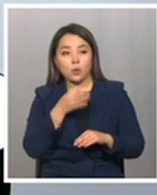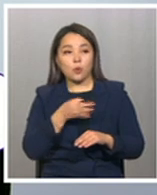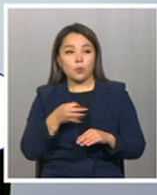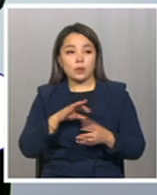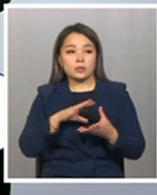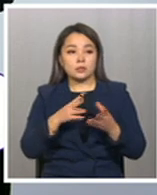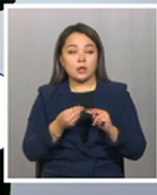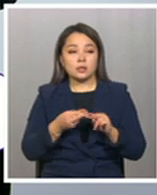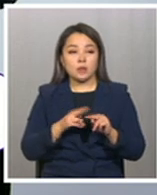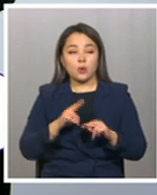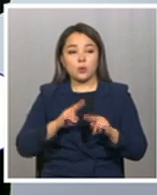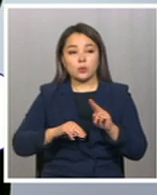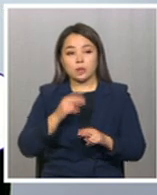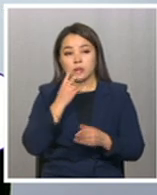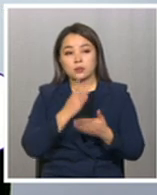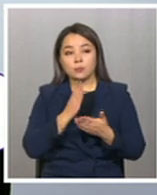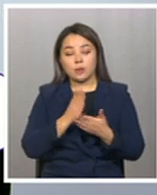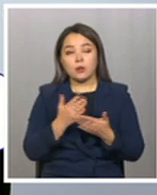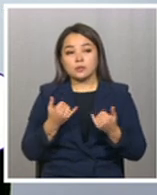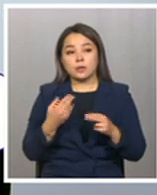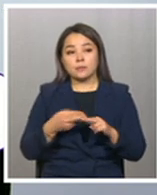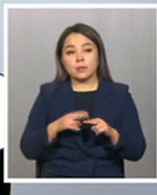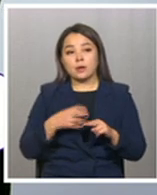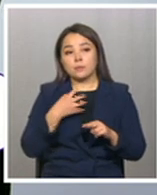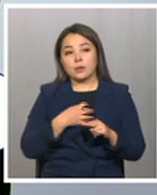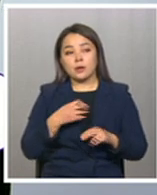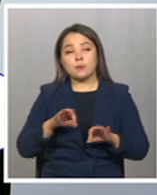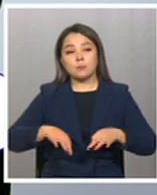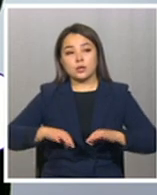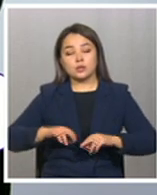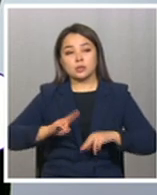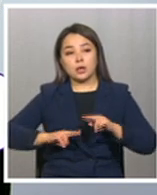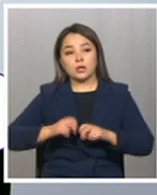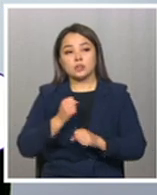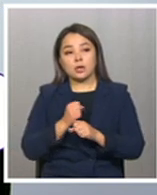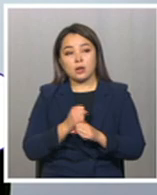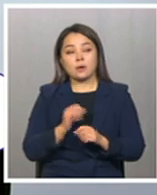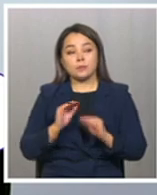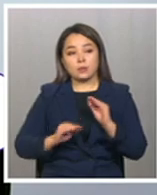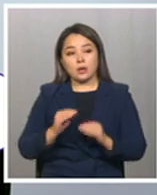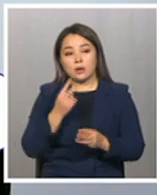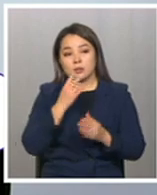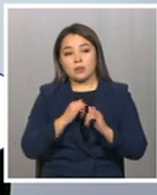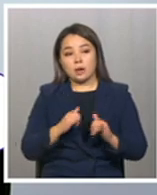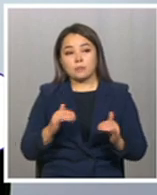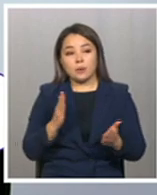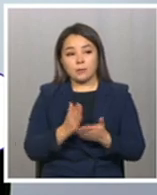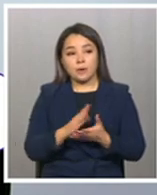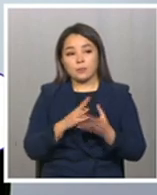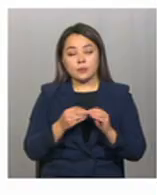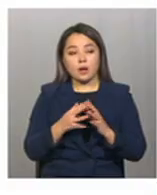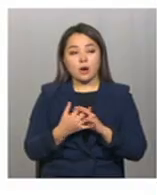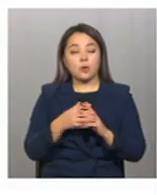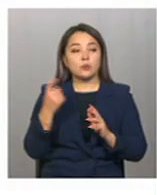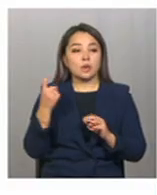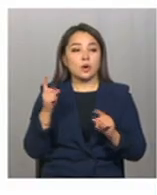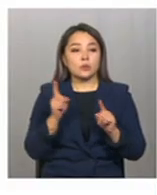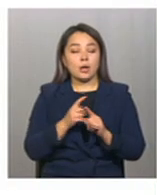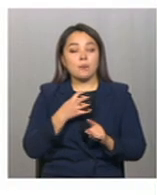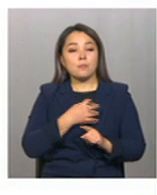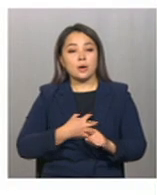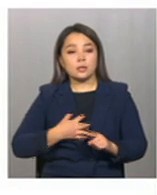облыстары құрайды. Яғни бұнда негізінен машина жасау саласы дамыған, сонымен бірге жалпы ауыл шаруашылық жерлерінің